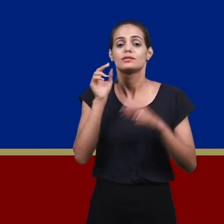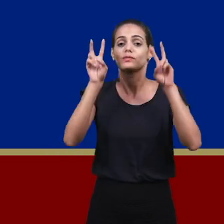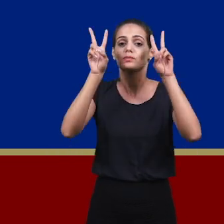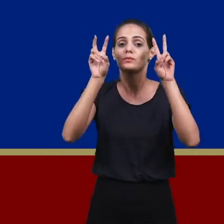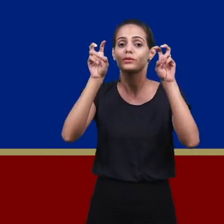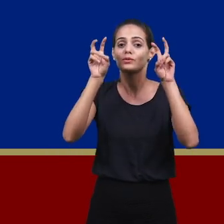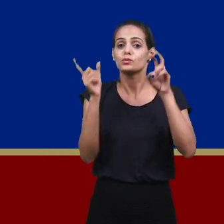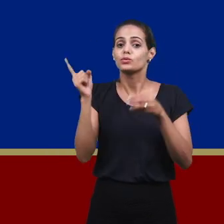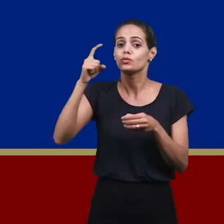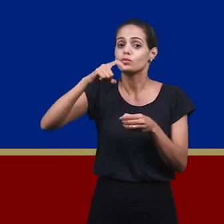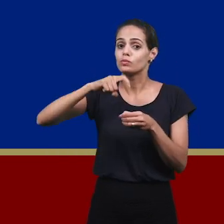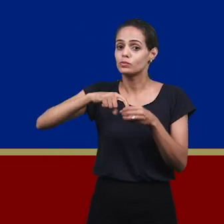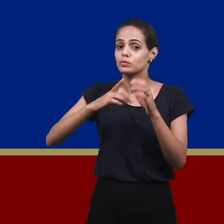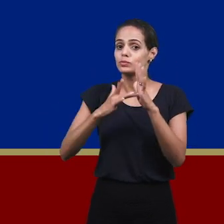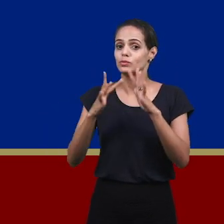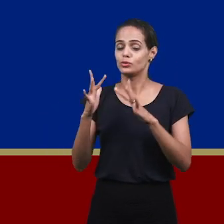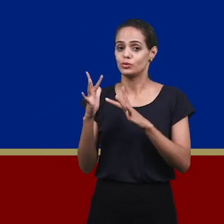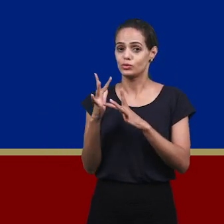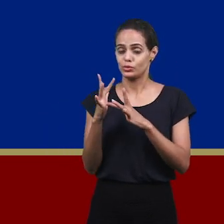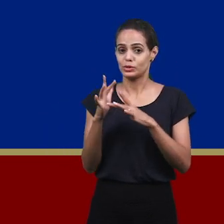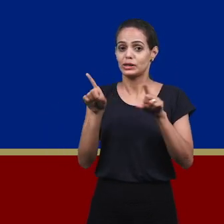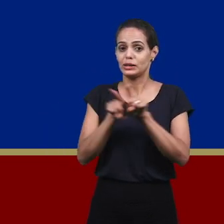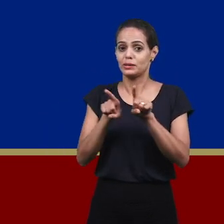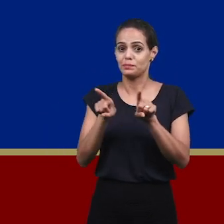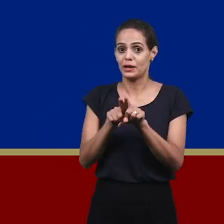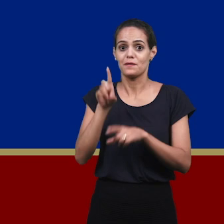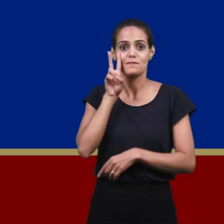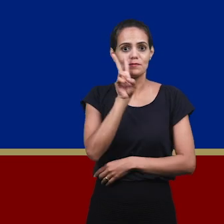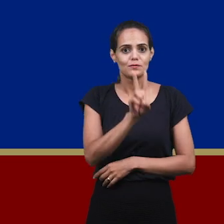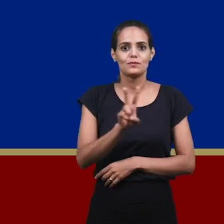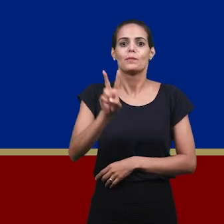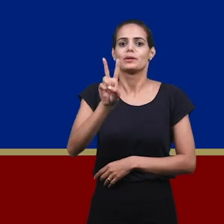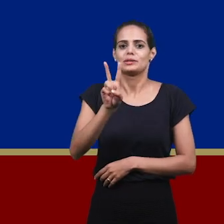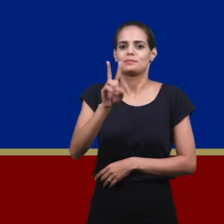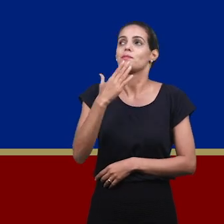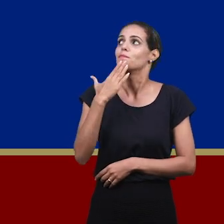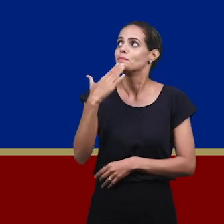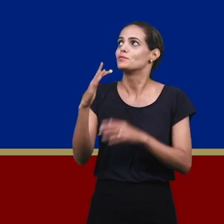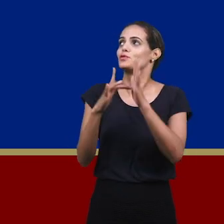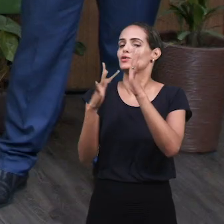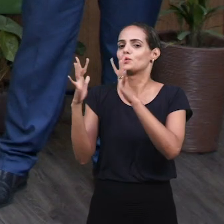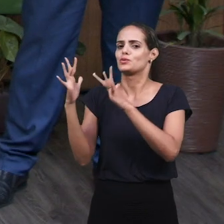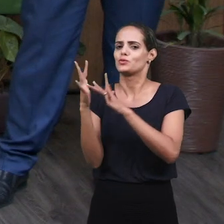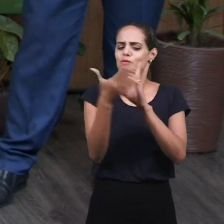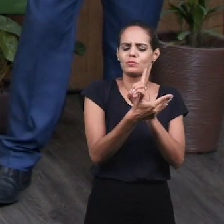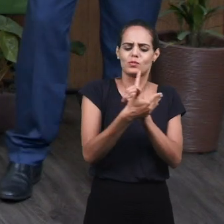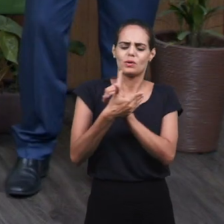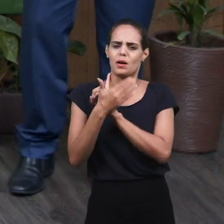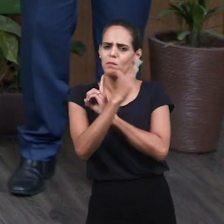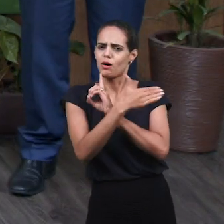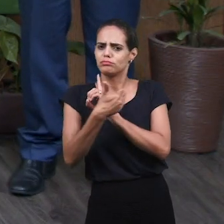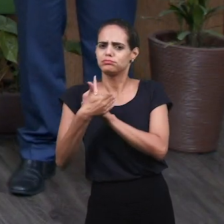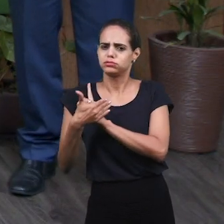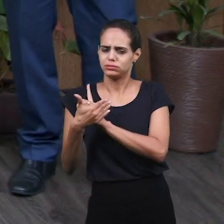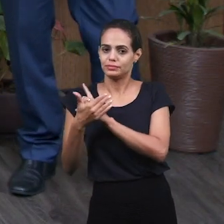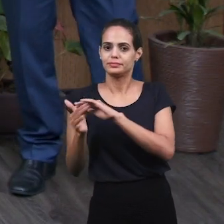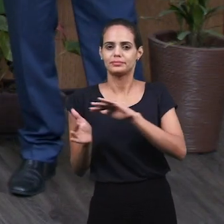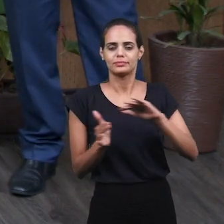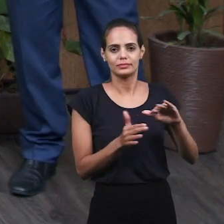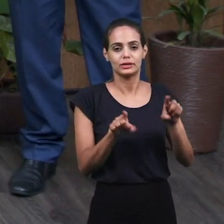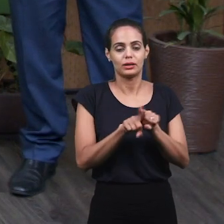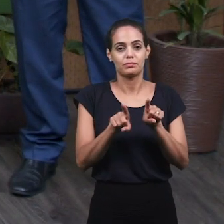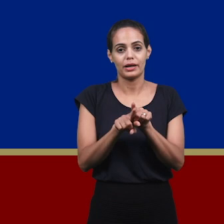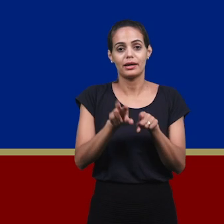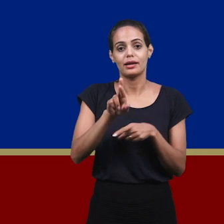visions. Il me garde de tout mal. Amen. » Rachel Mel de Fortaleza, Ceará.